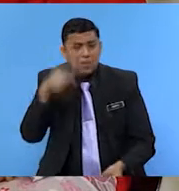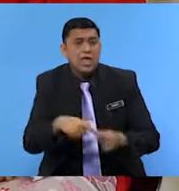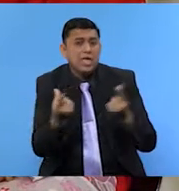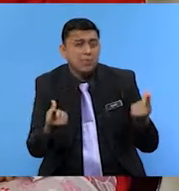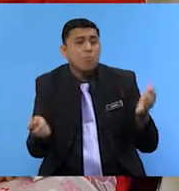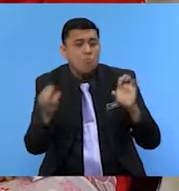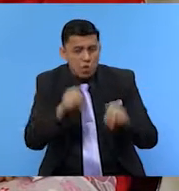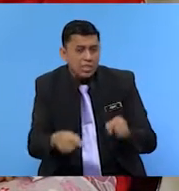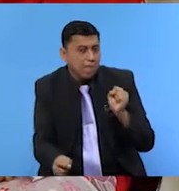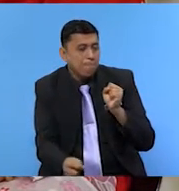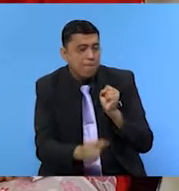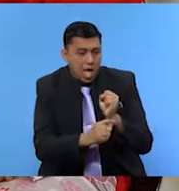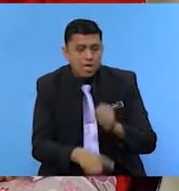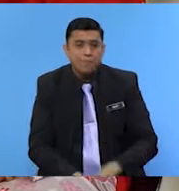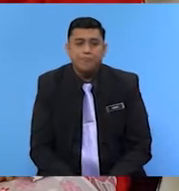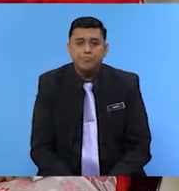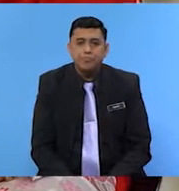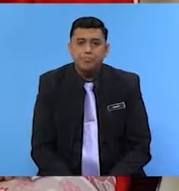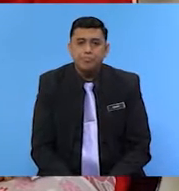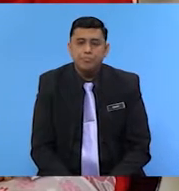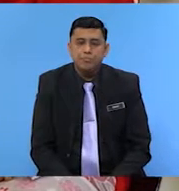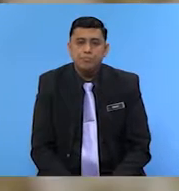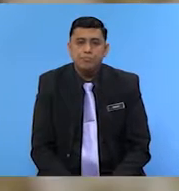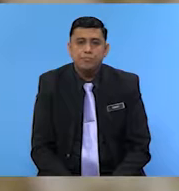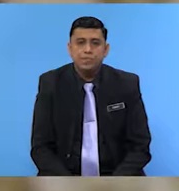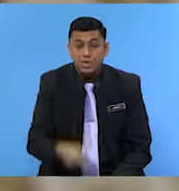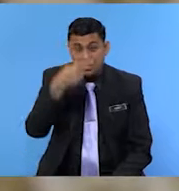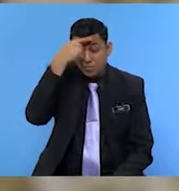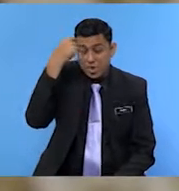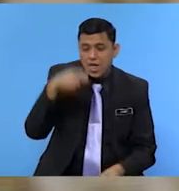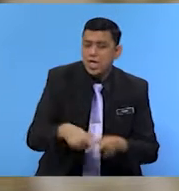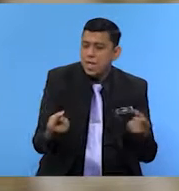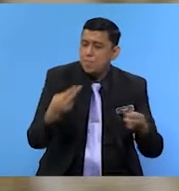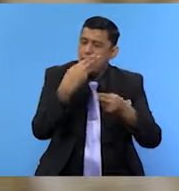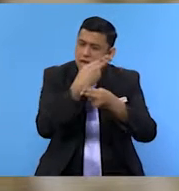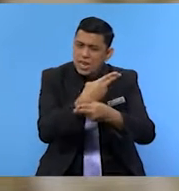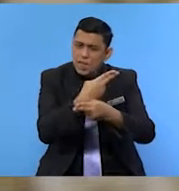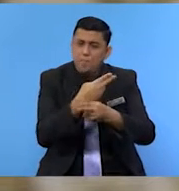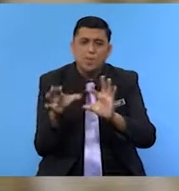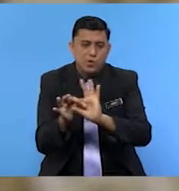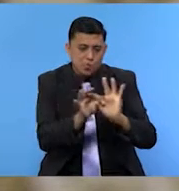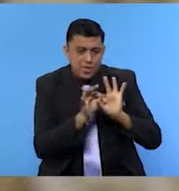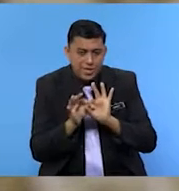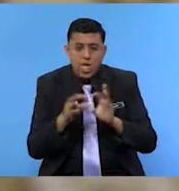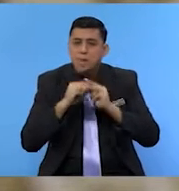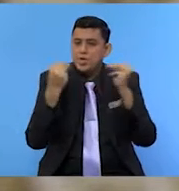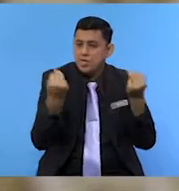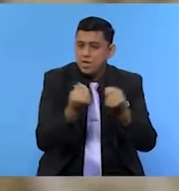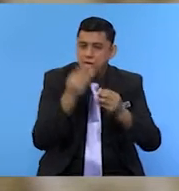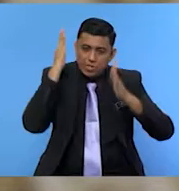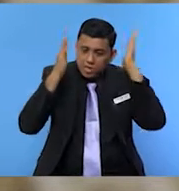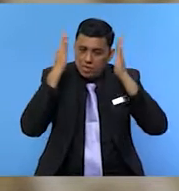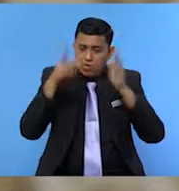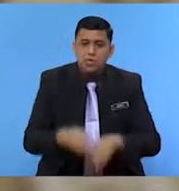Cikgu boleh tambah? Okay, baik. Terima kasih Cikgu Narizan. Faktor seterusnya yang menghalang perpaduan dalam kalangan masyarakat Malaysia